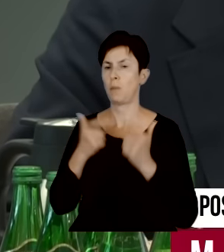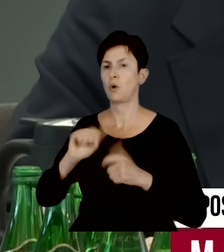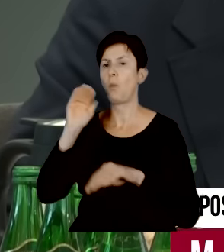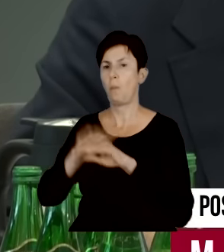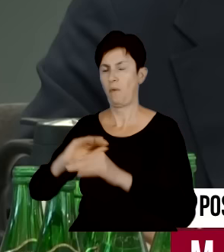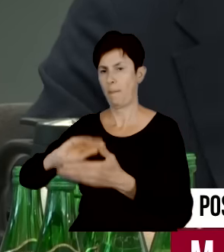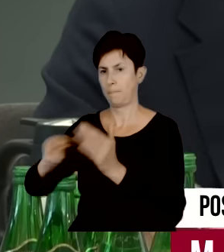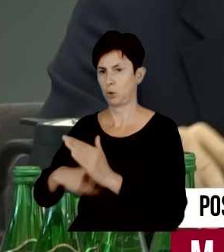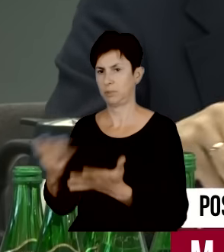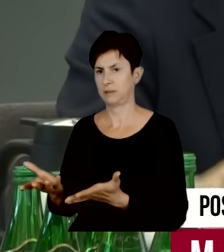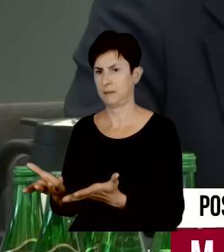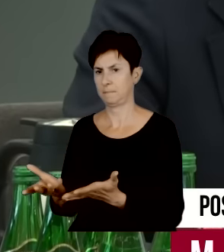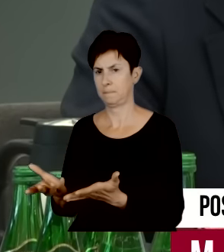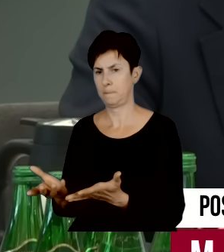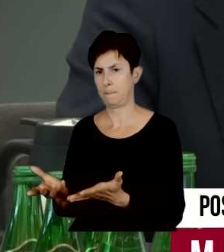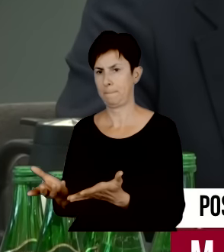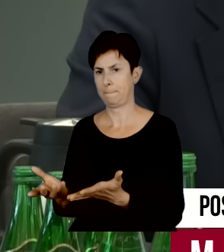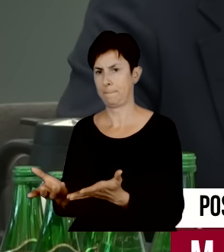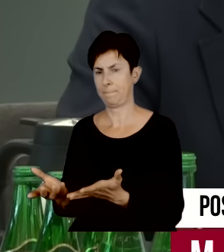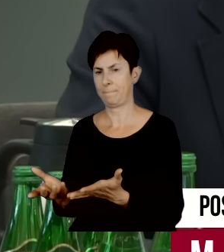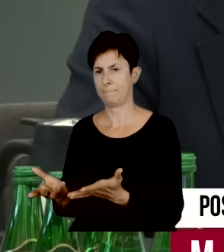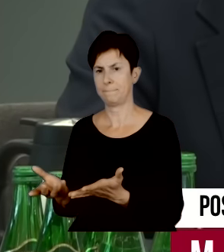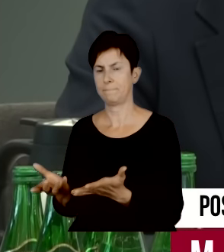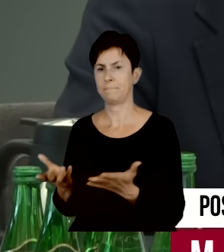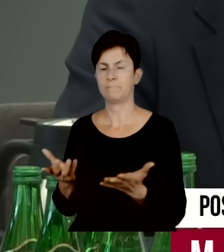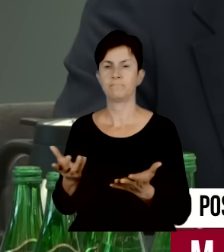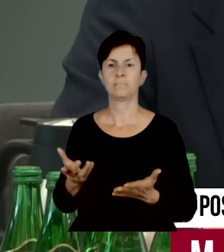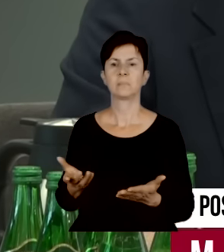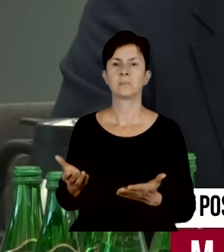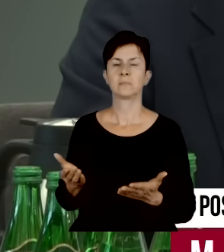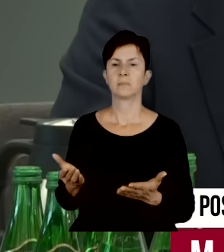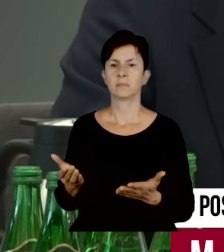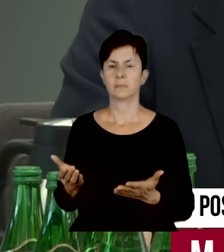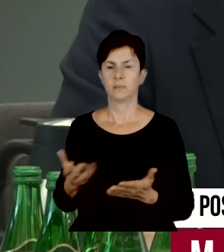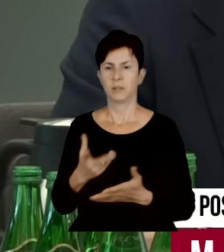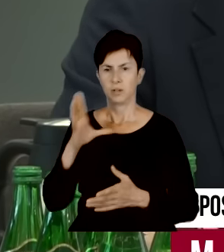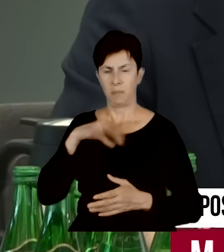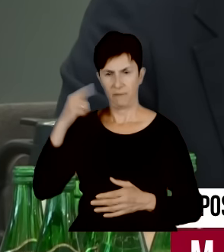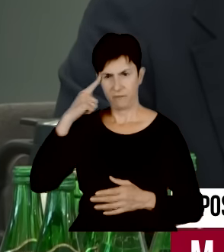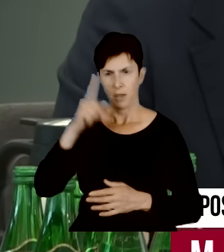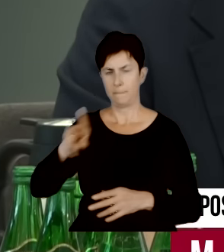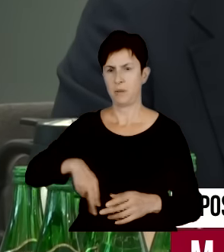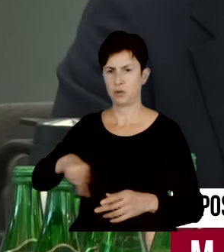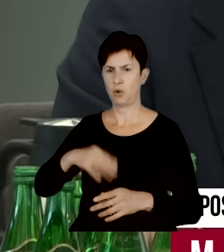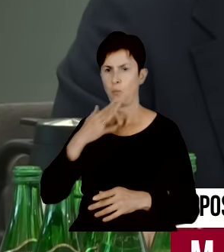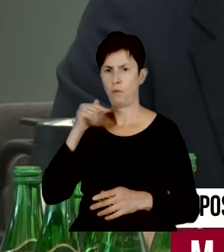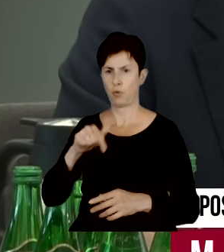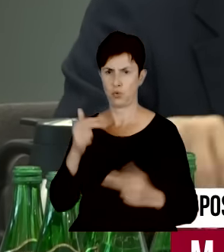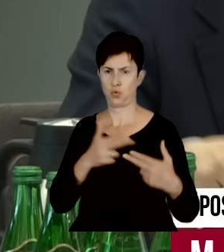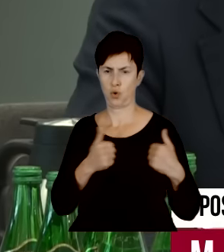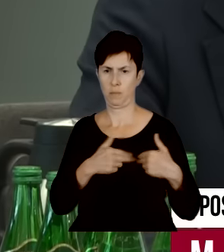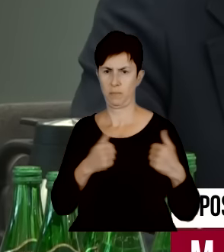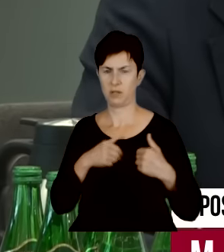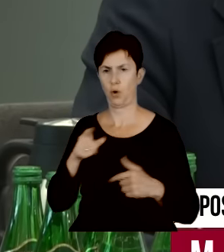umowy Niezależnie od tego pierwszego argumentu o którym powiedziałem czy pan wie że minister pana rządu zeznawał na tej komisji że nie